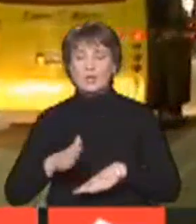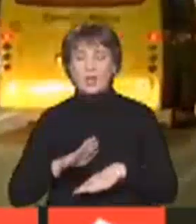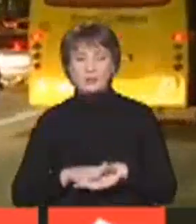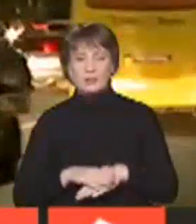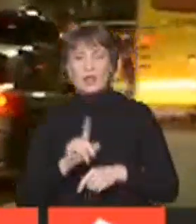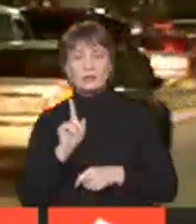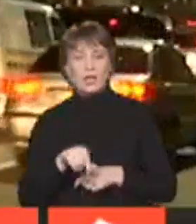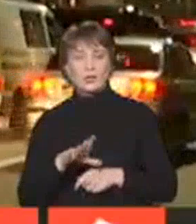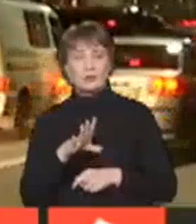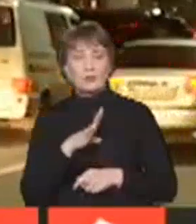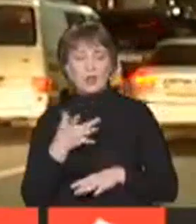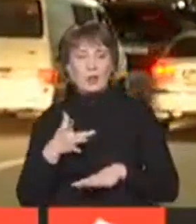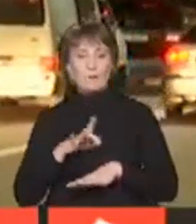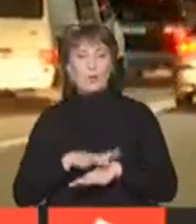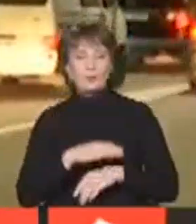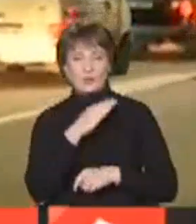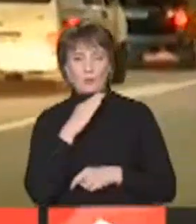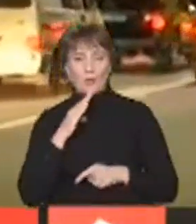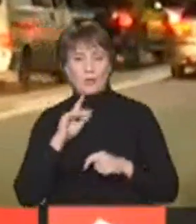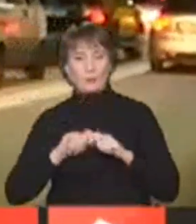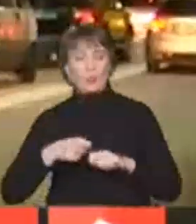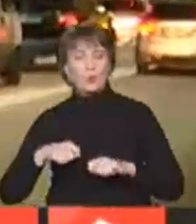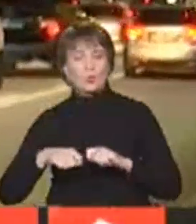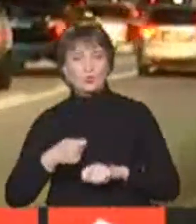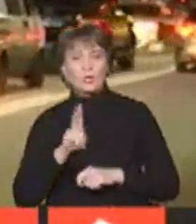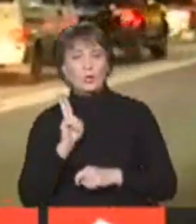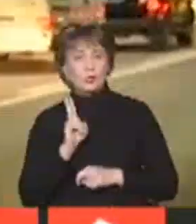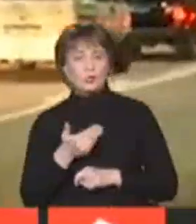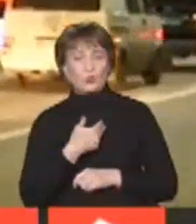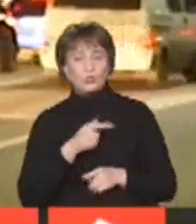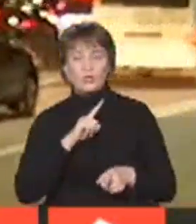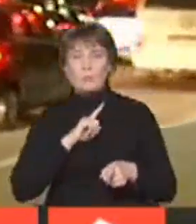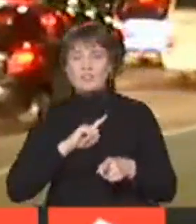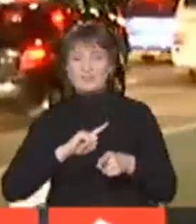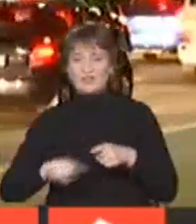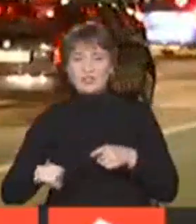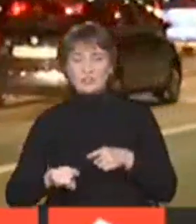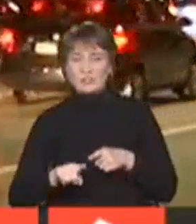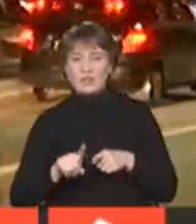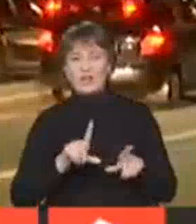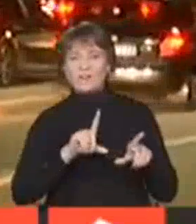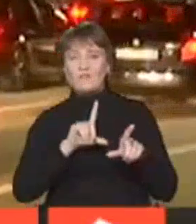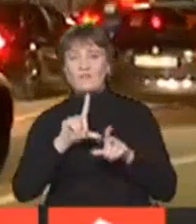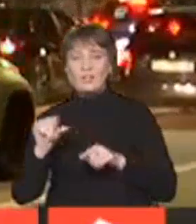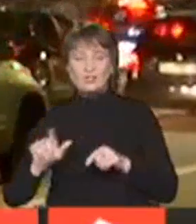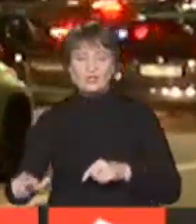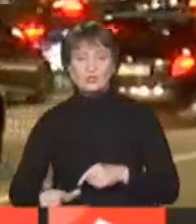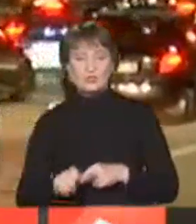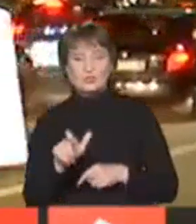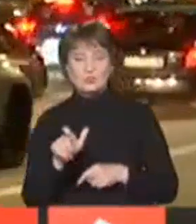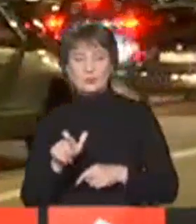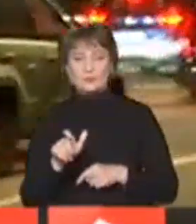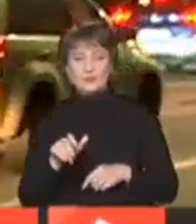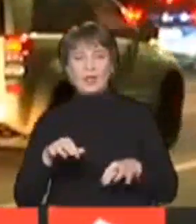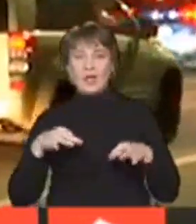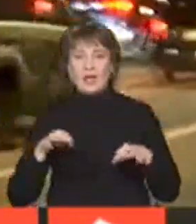що також було помічено і багато порушників. Це ті, хто хочуть пришвидшити рух і, власне, виїжджають на смугу громадського